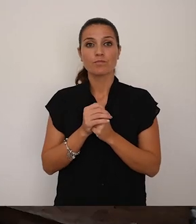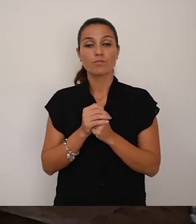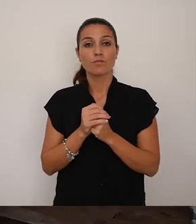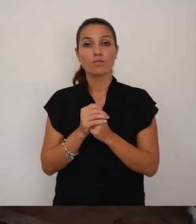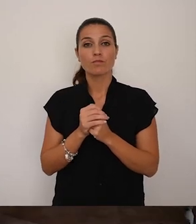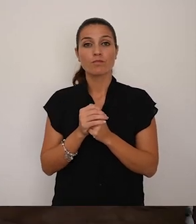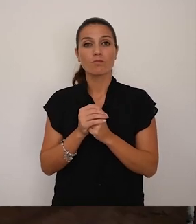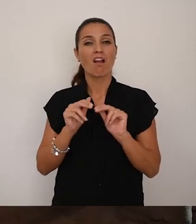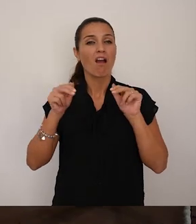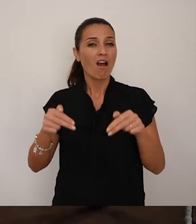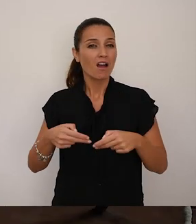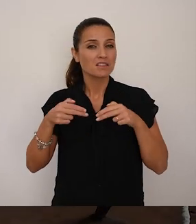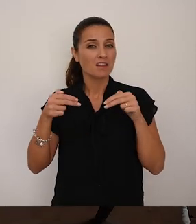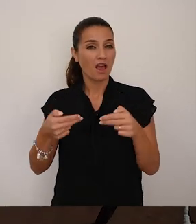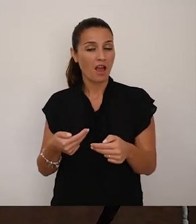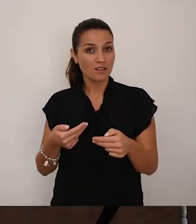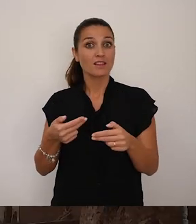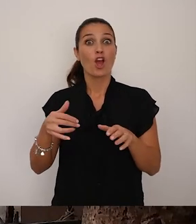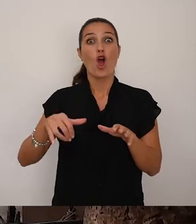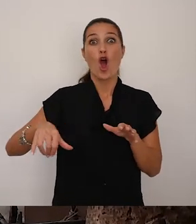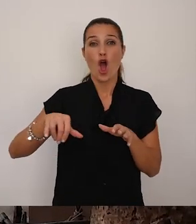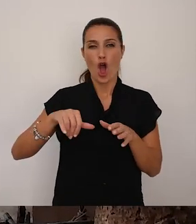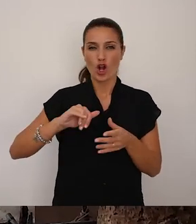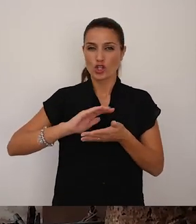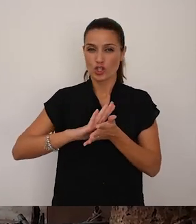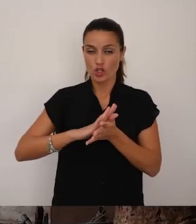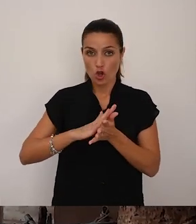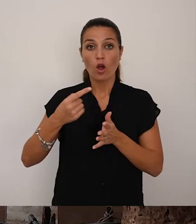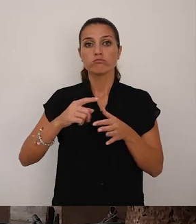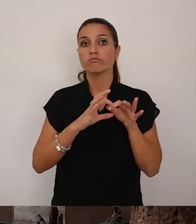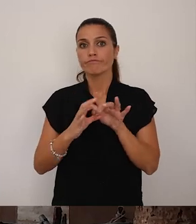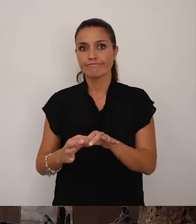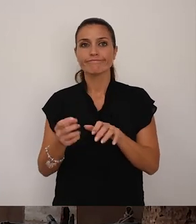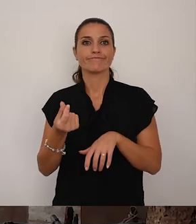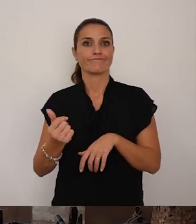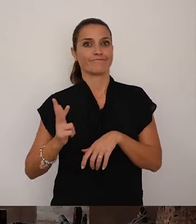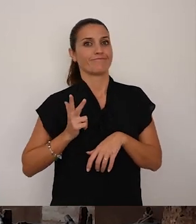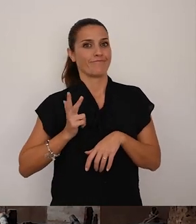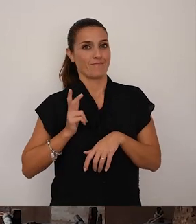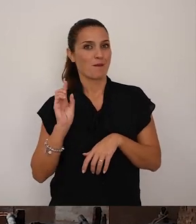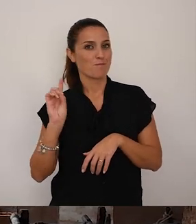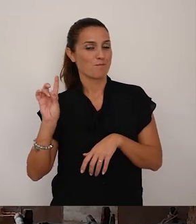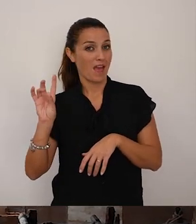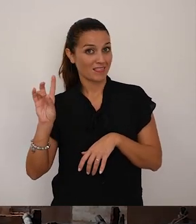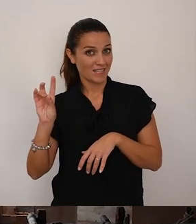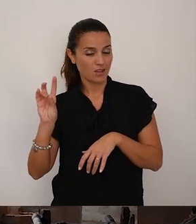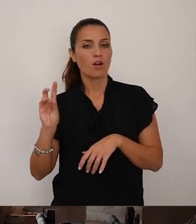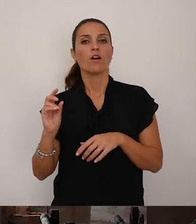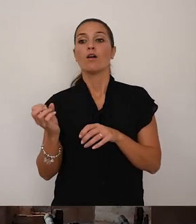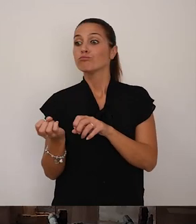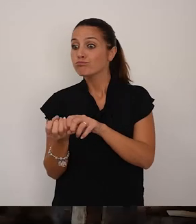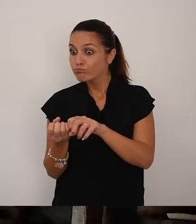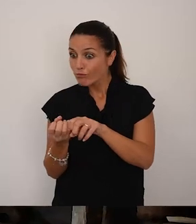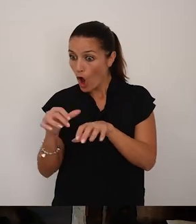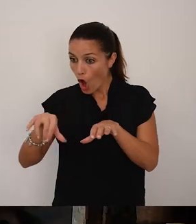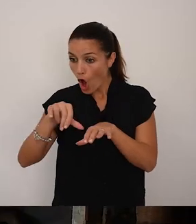Per lunghi secoli l'olivicoltura ha segnato l'economia di Matino, legata particolarmente alla realizzazione e alla